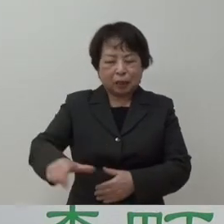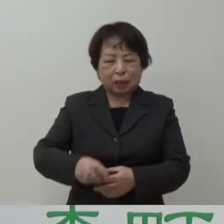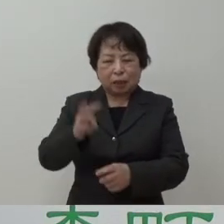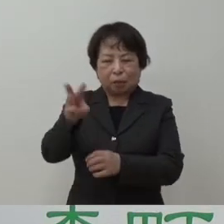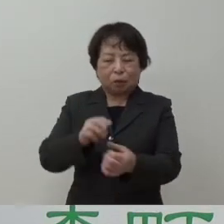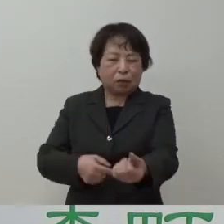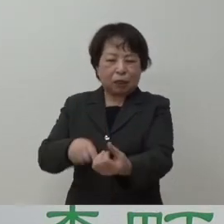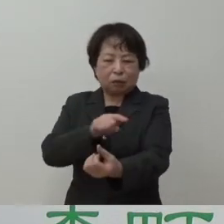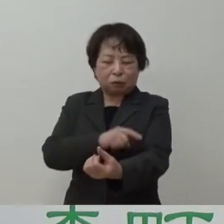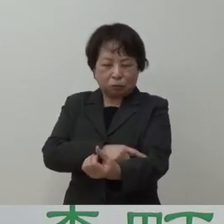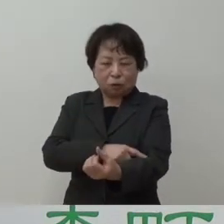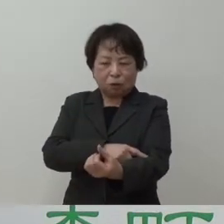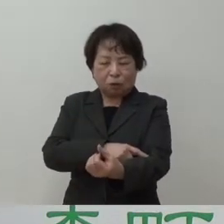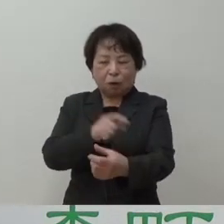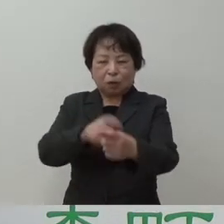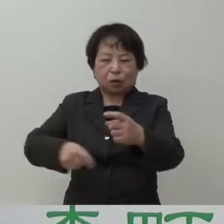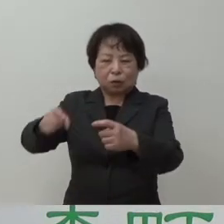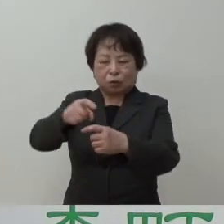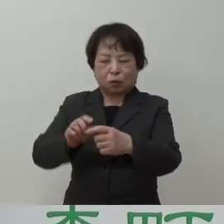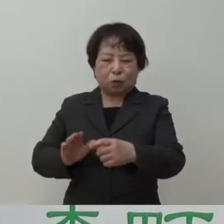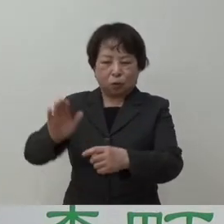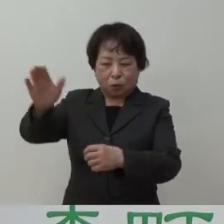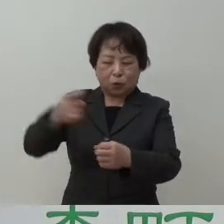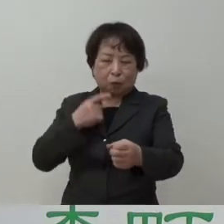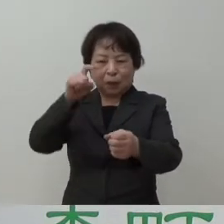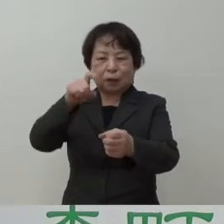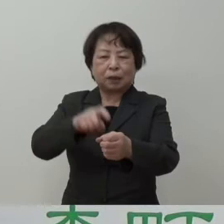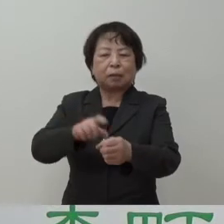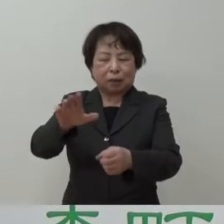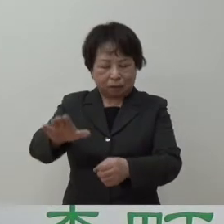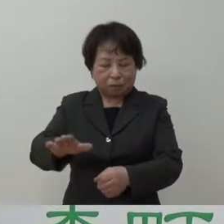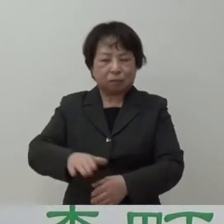の一層の向上を目指しています。